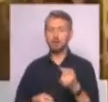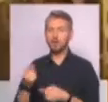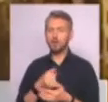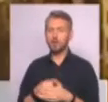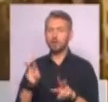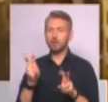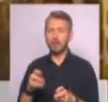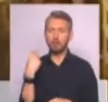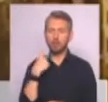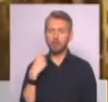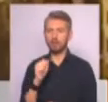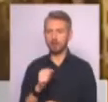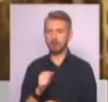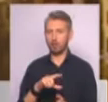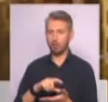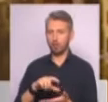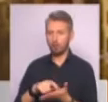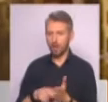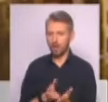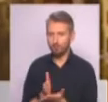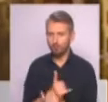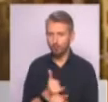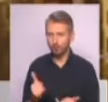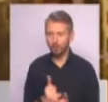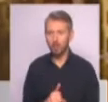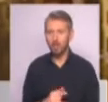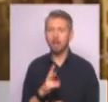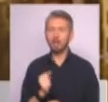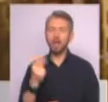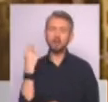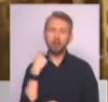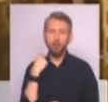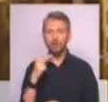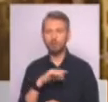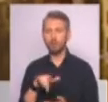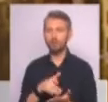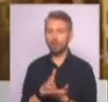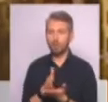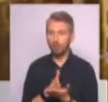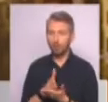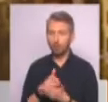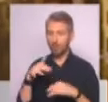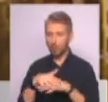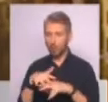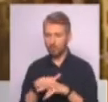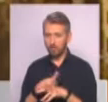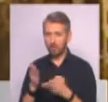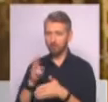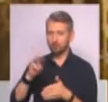теми все ж таки боргів за комунальні послуги, скажіть, будь ласка, на заборгованість по комунальним послугам нараховується пеня?